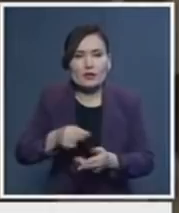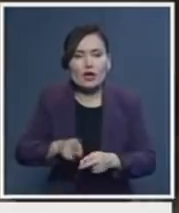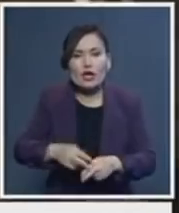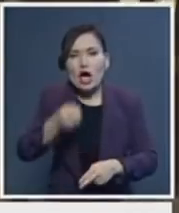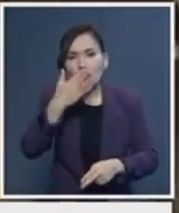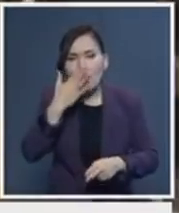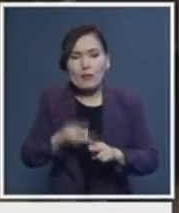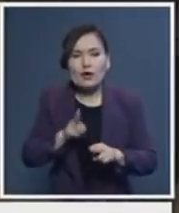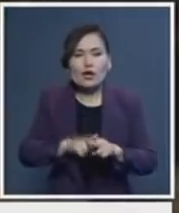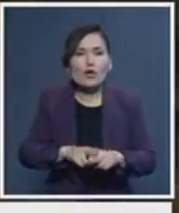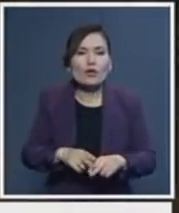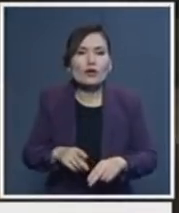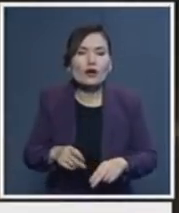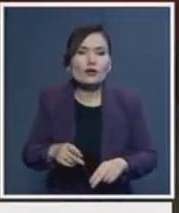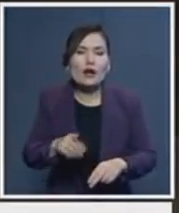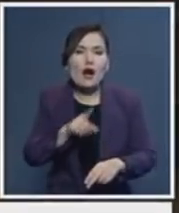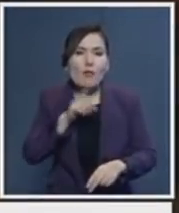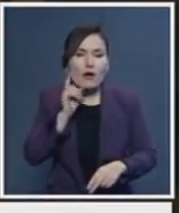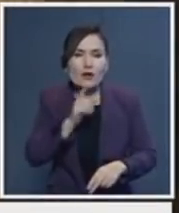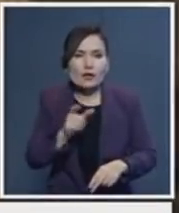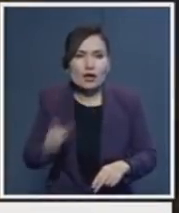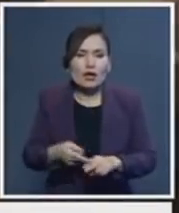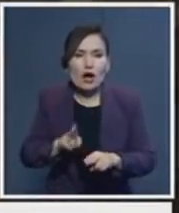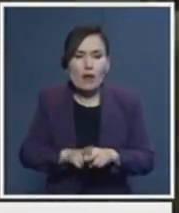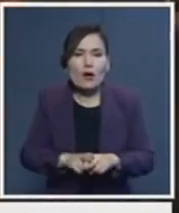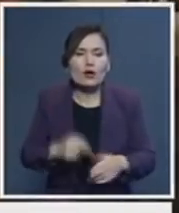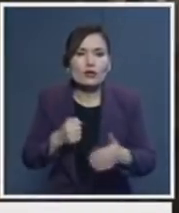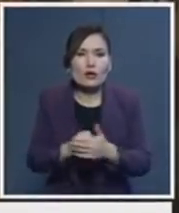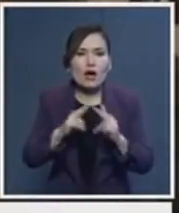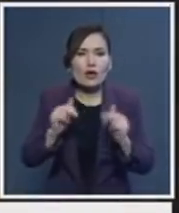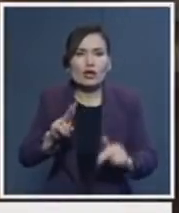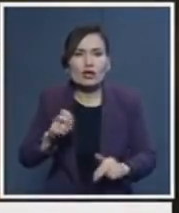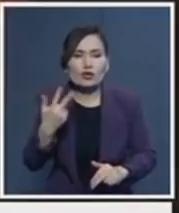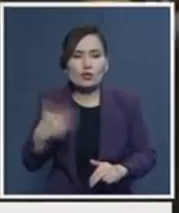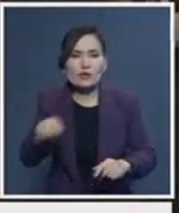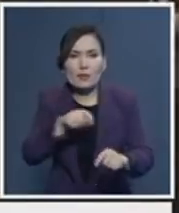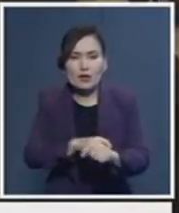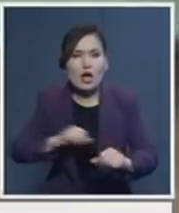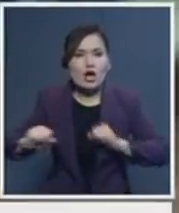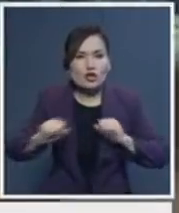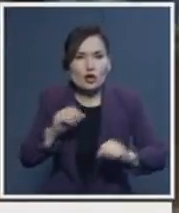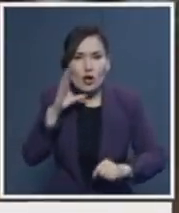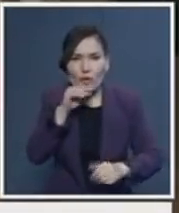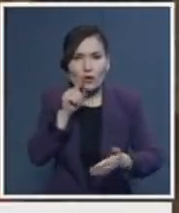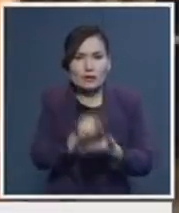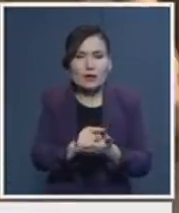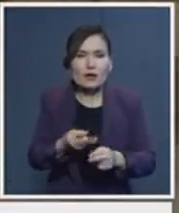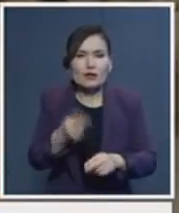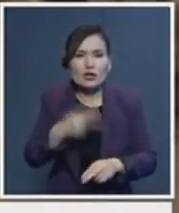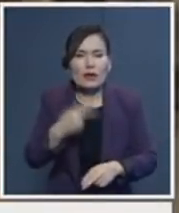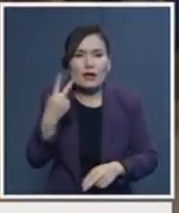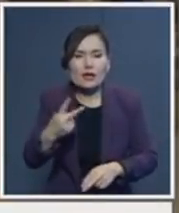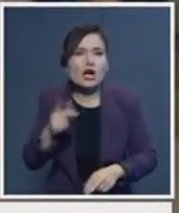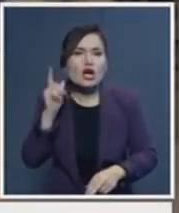жапондықтар храмның негізгі залына дейін 230 метр жүгіруі тиіс. Соңғы мәліметке қарағанда хиросималық 22 жастағы балықшы